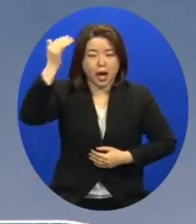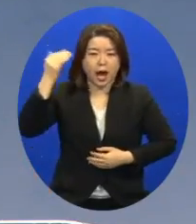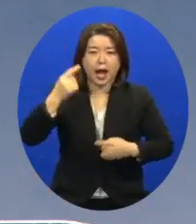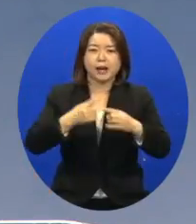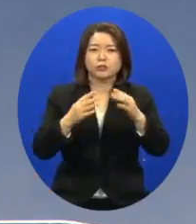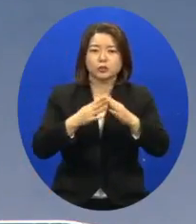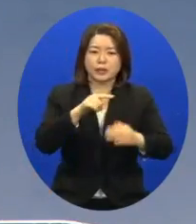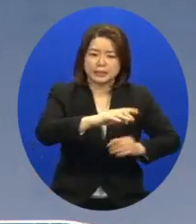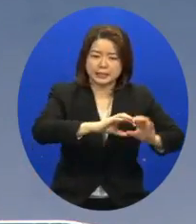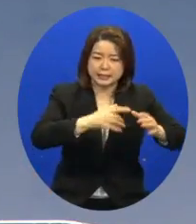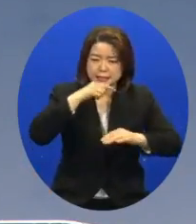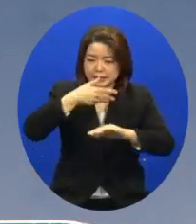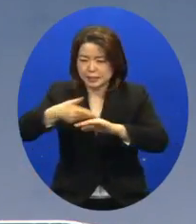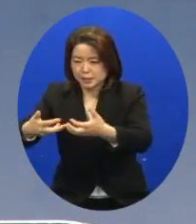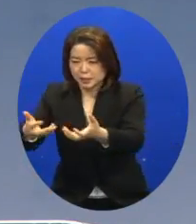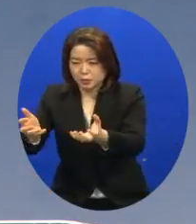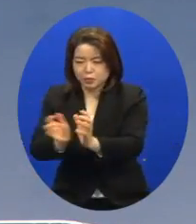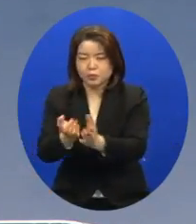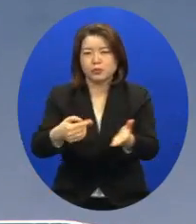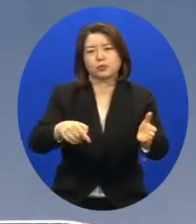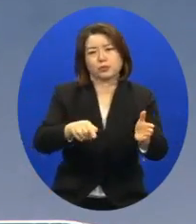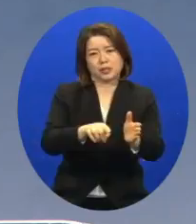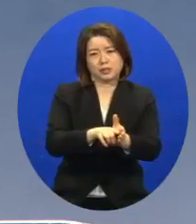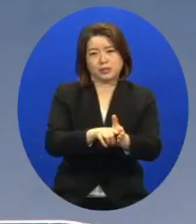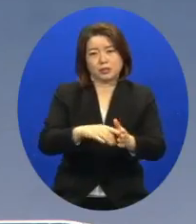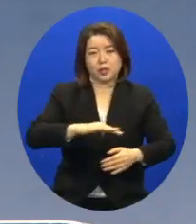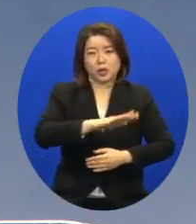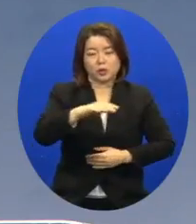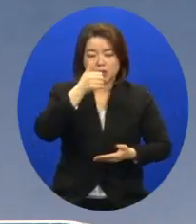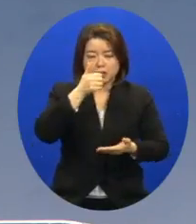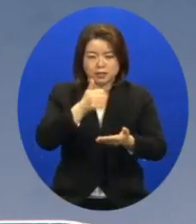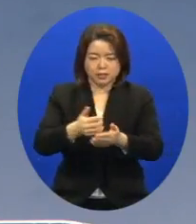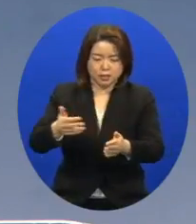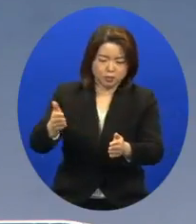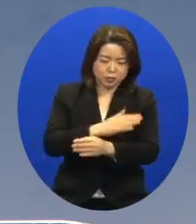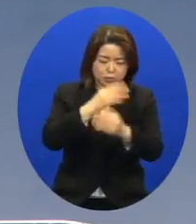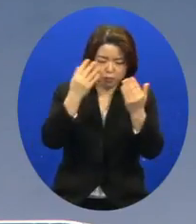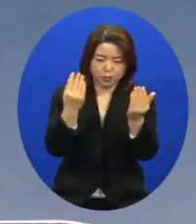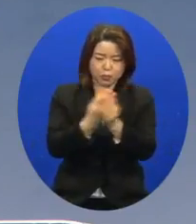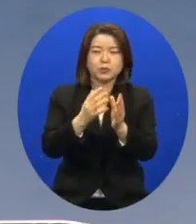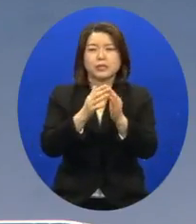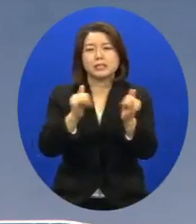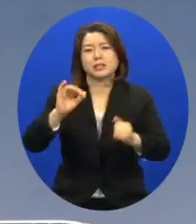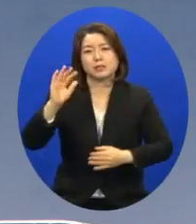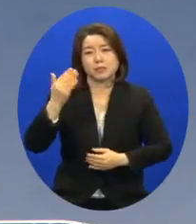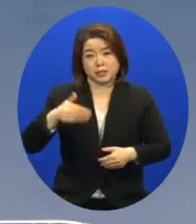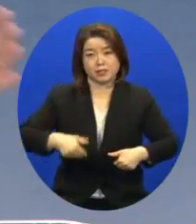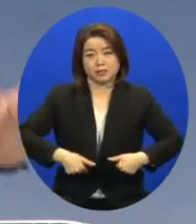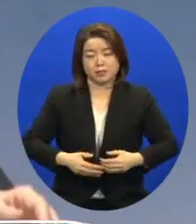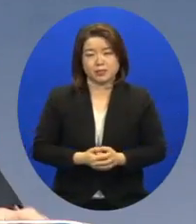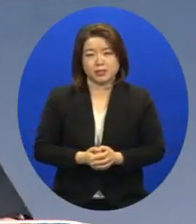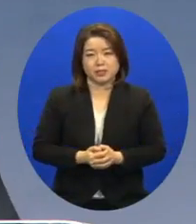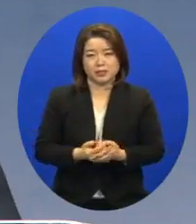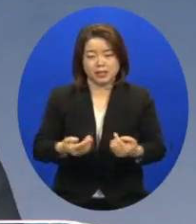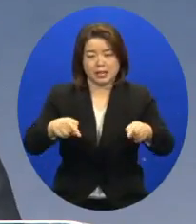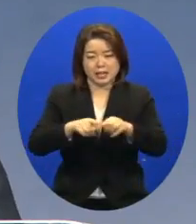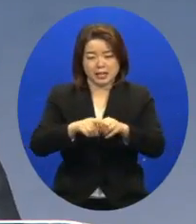이 나라와 민족을 위해서 우리가 죄에서 온전한 자가 되어 줘야 합니다 우리 다 같이 기도하겠습니다